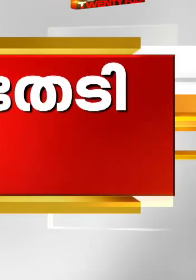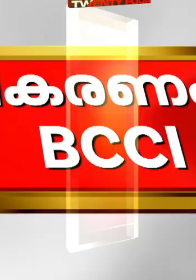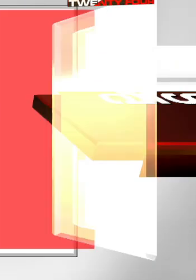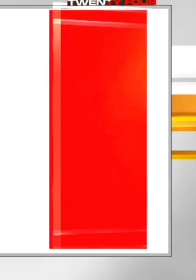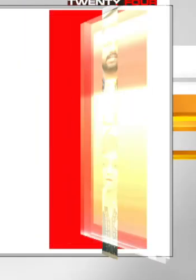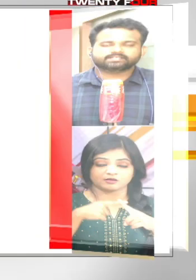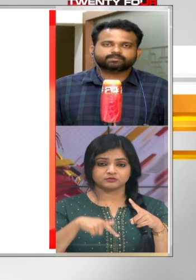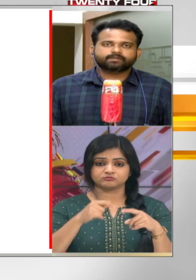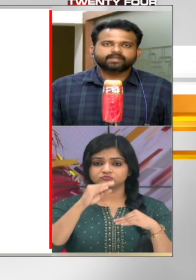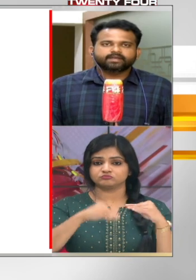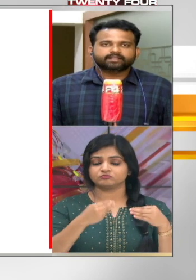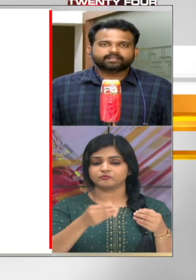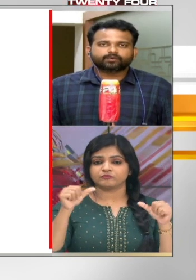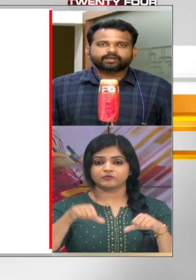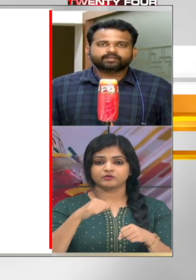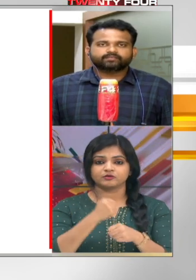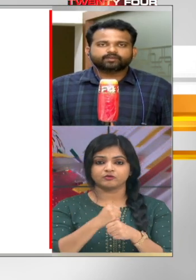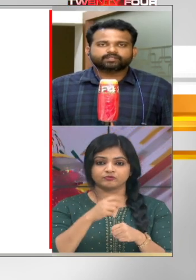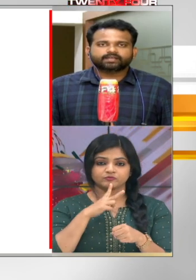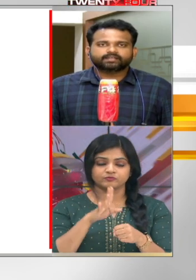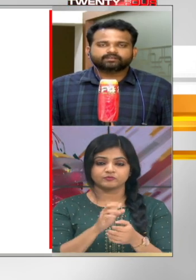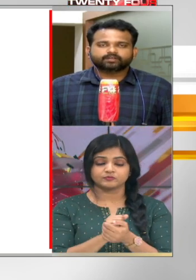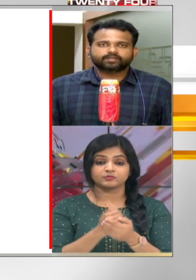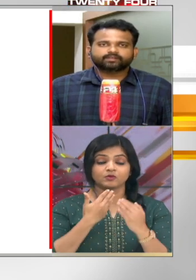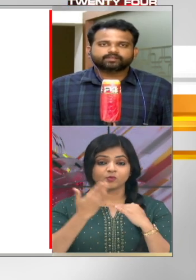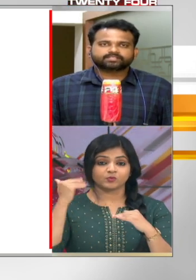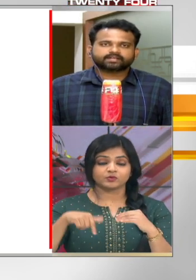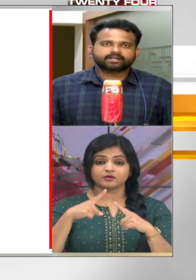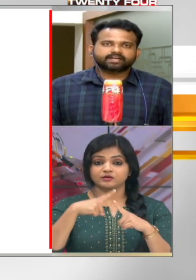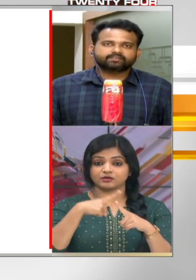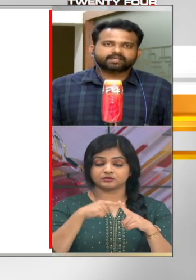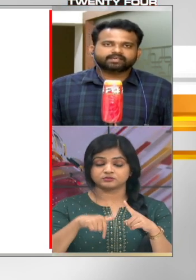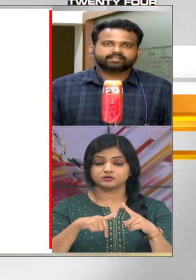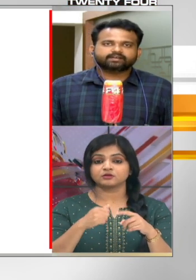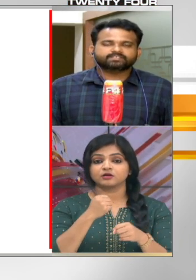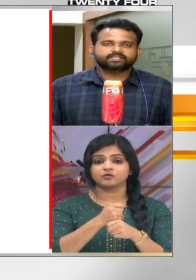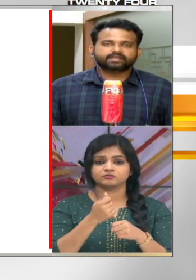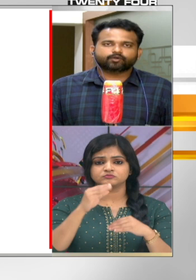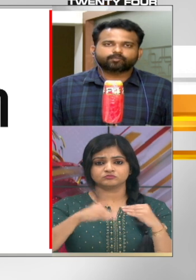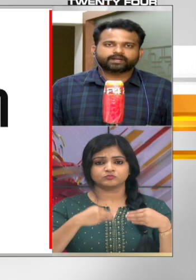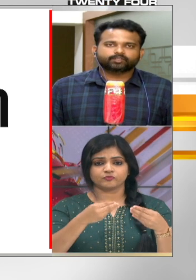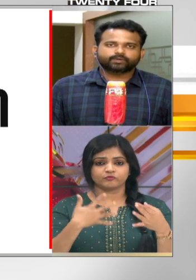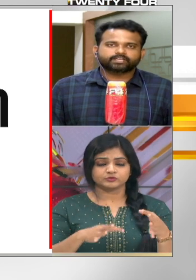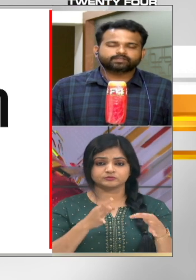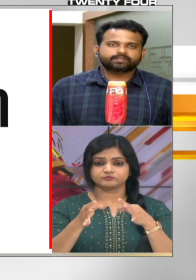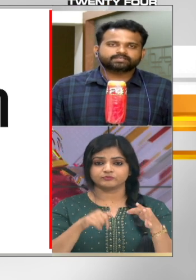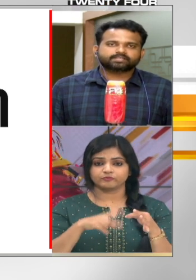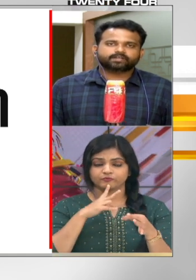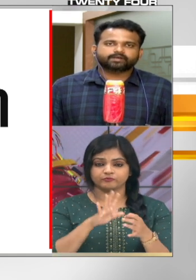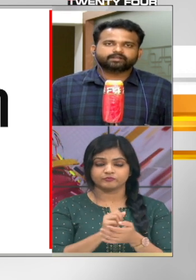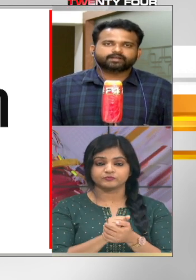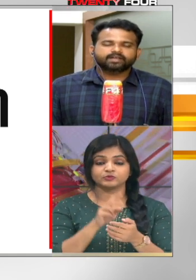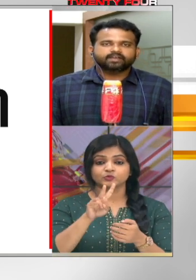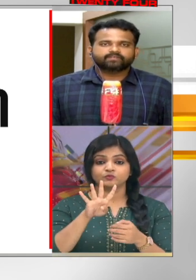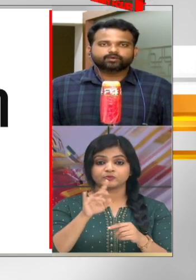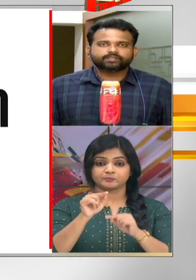സർക്കാർ സ്വീകരിച്ചത്. അതേസമയം നേരത്തെ ഉണ്ടായിരുന്ന വിനോദ നികുതിയിൽ നിന്ന് സർക്കാർ ഇളവ് നൽകിയെന്ന വിശദീകരണവും പറയുന്നുണ്ട്.